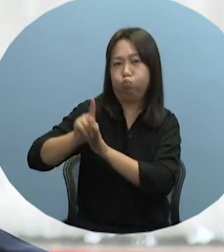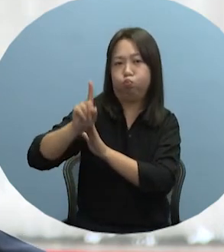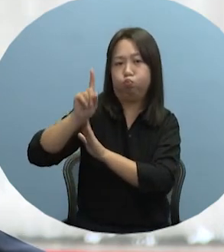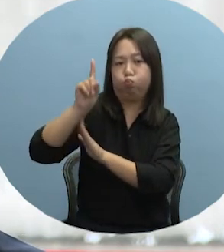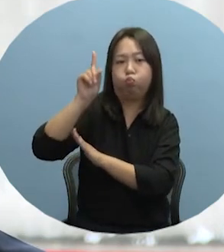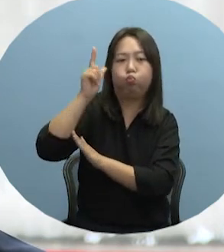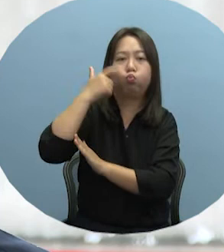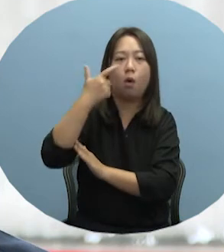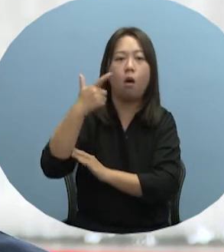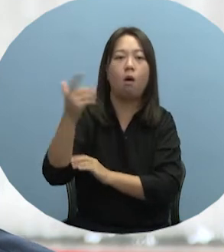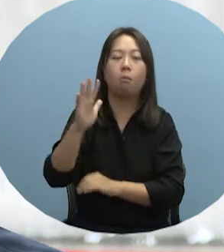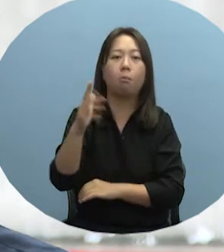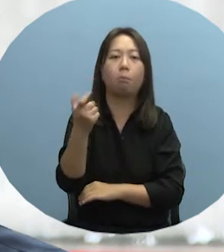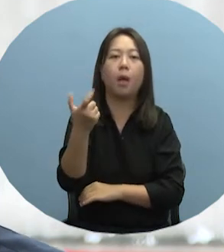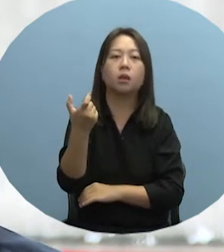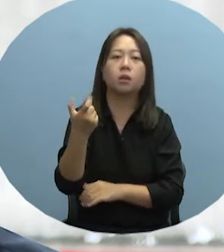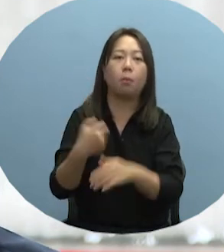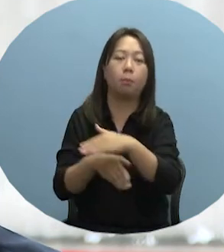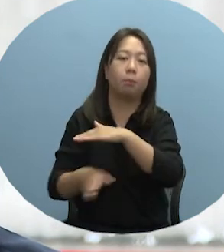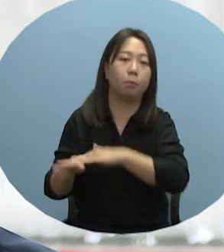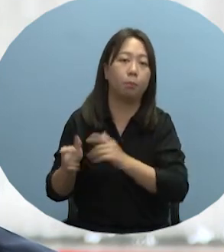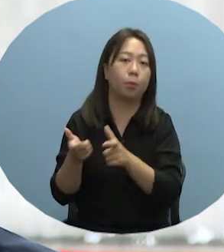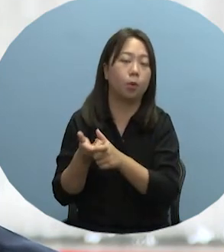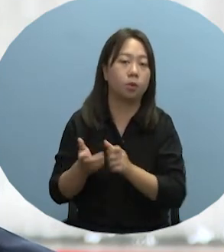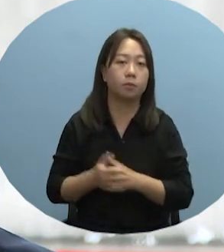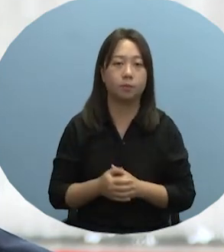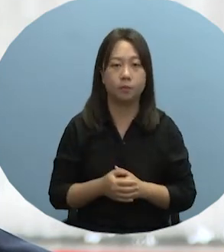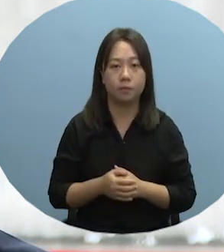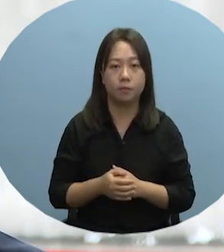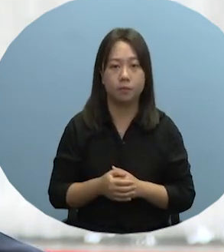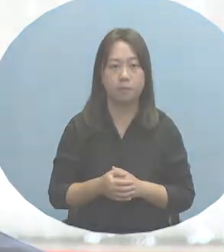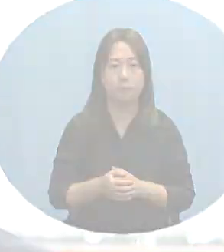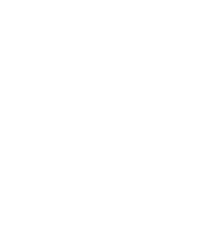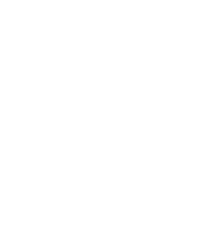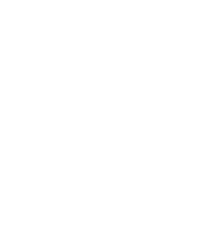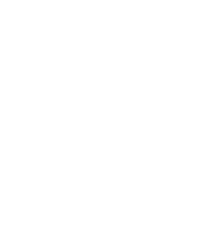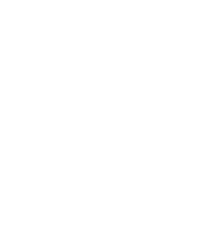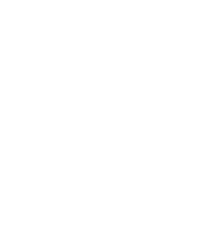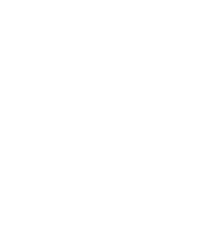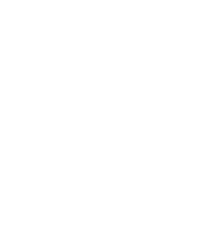的，大幅上升的，是大约去到80至80间左右的。